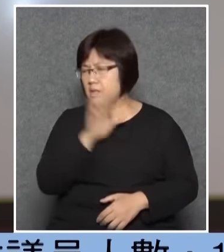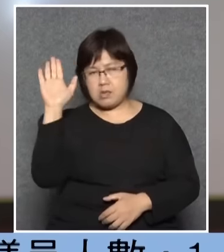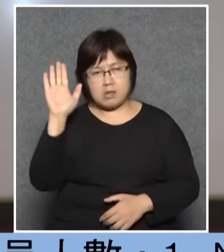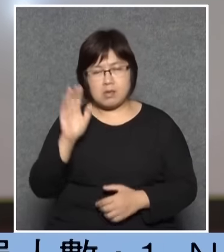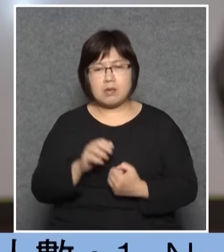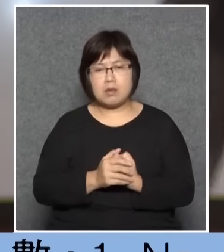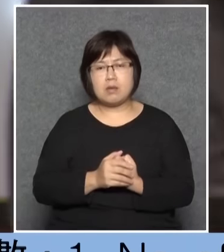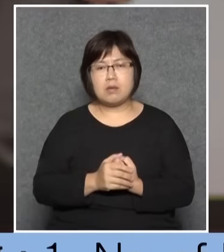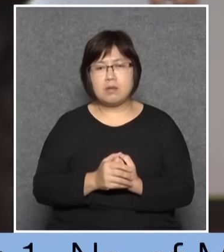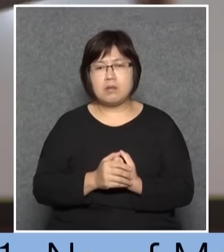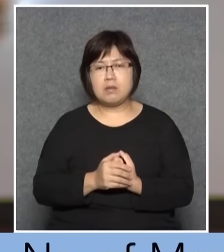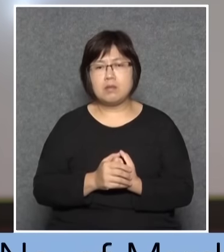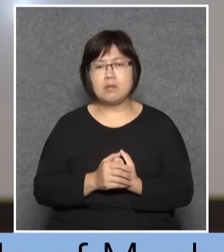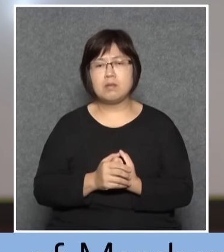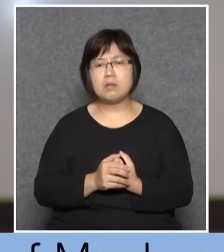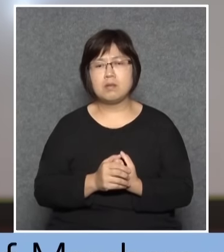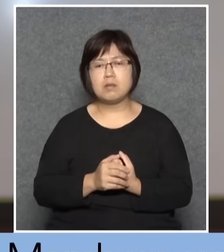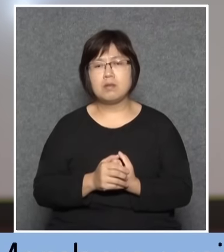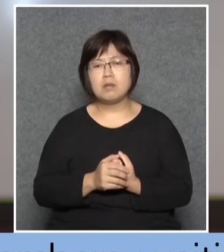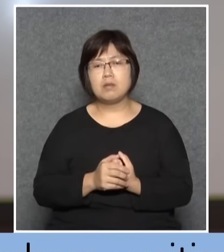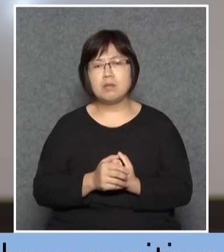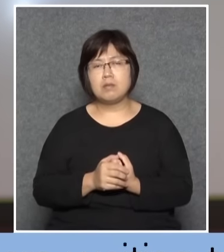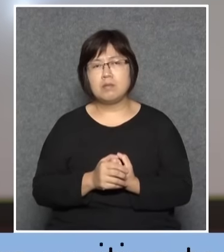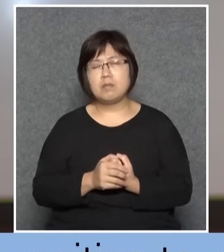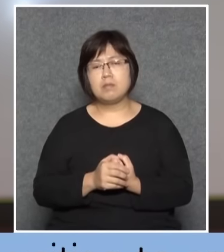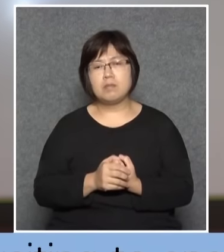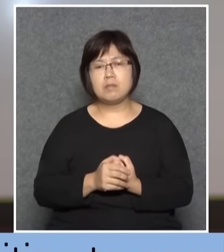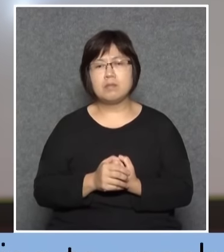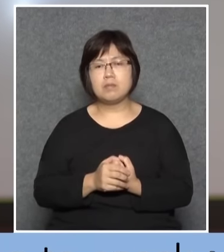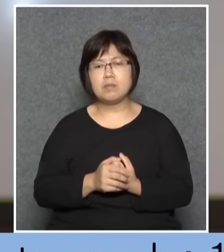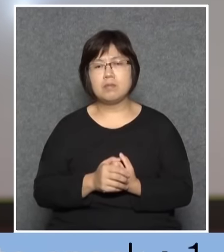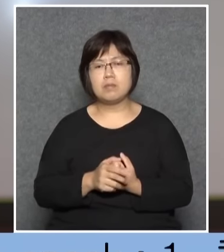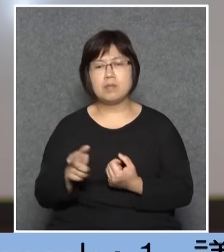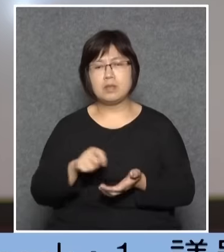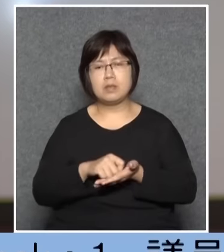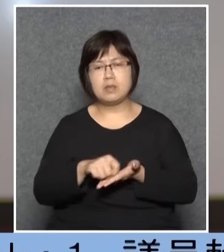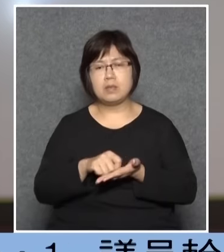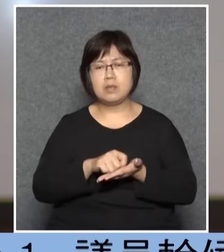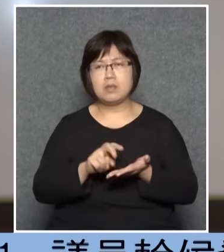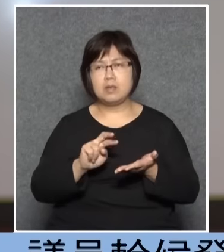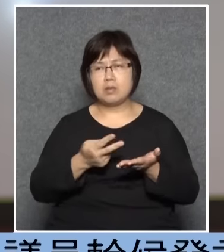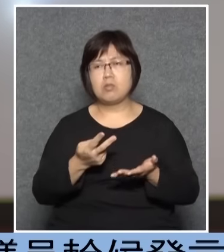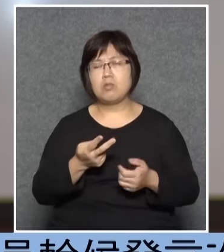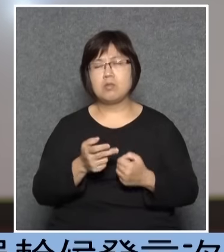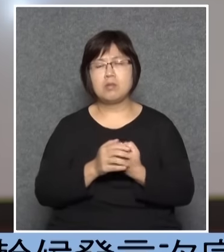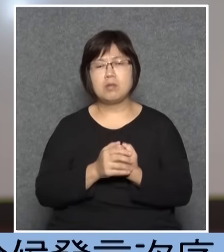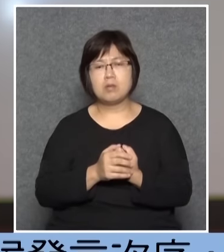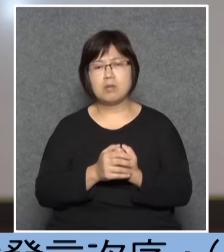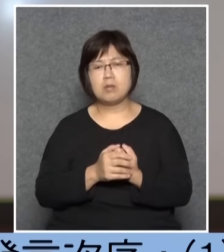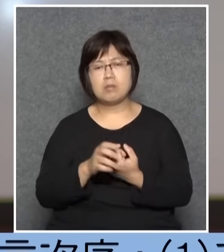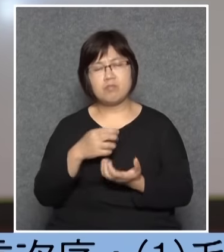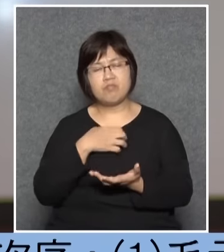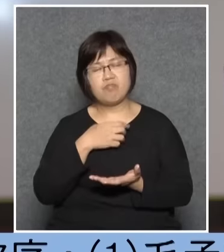嘛？即系好多时候你呢啲所谓文本嘅修订咧，啊，当然我都会觉得你